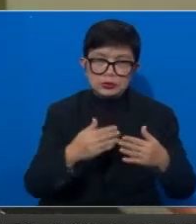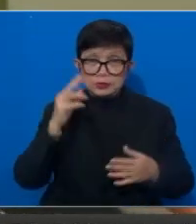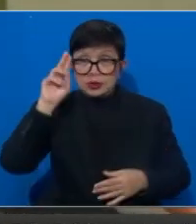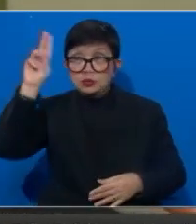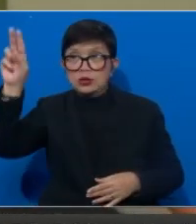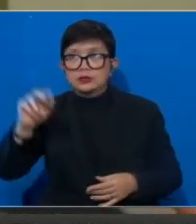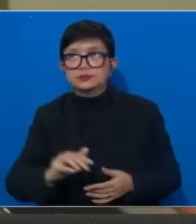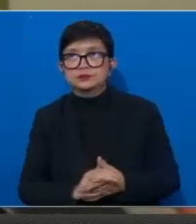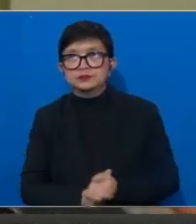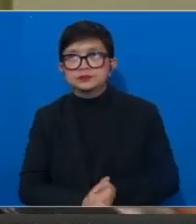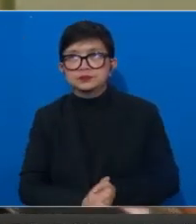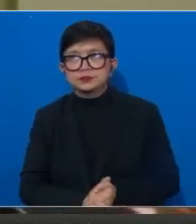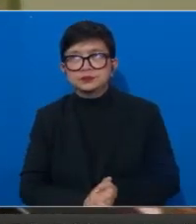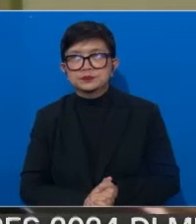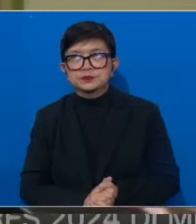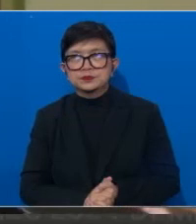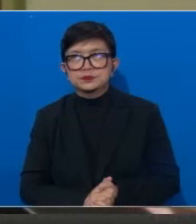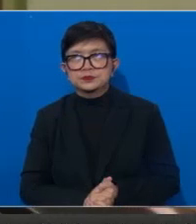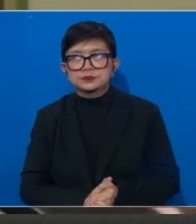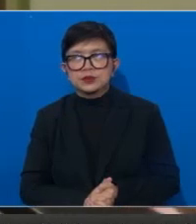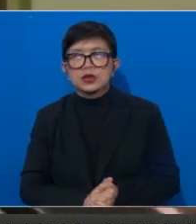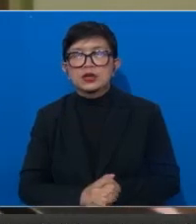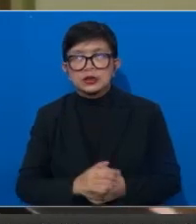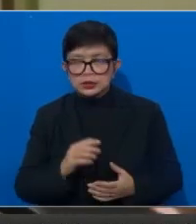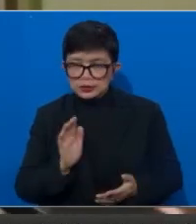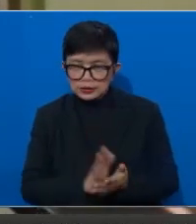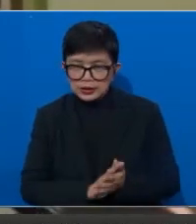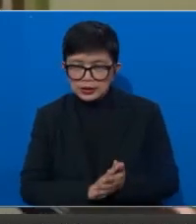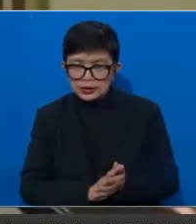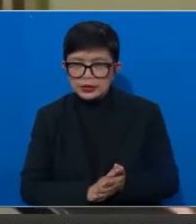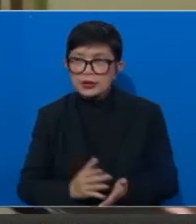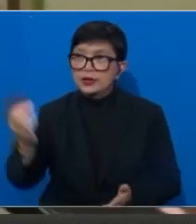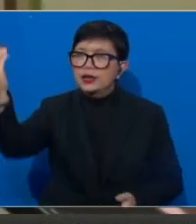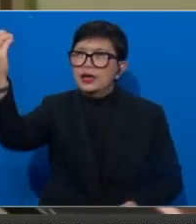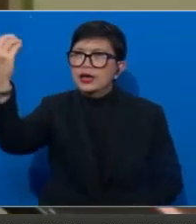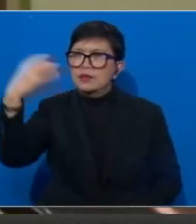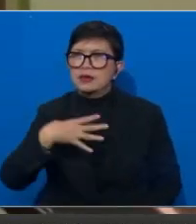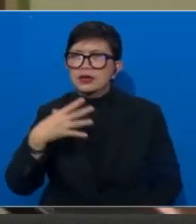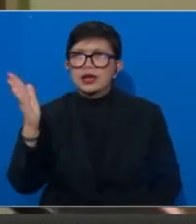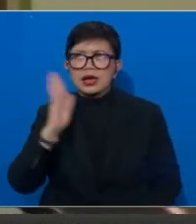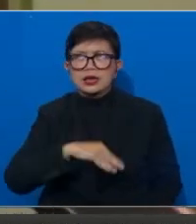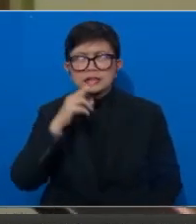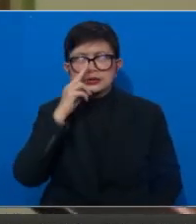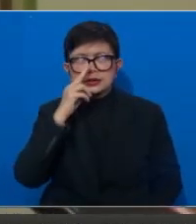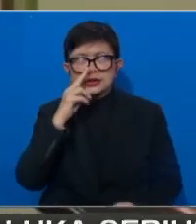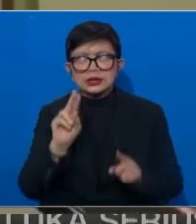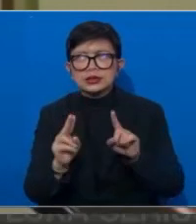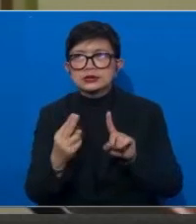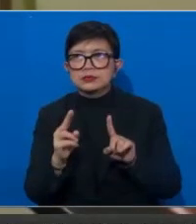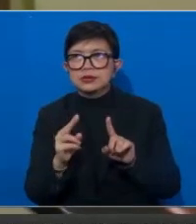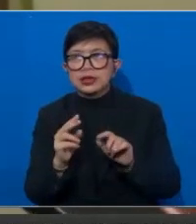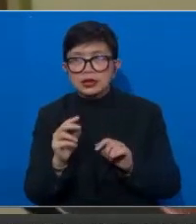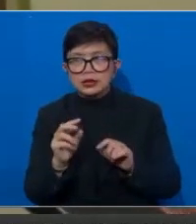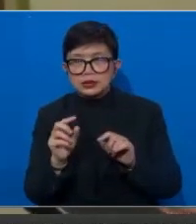hisab, bahwa Ramadan jatuh pada hari Senin tanggal